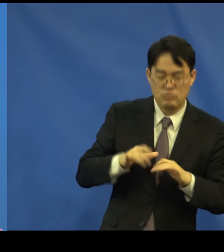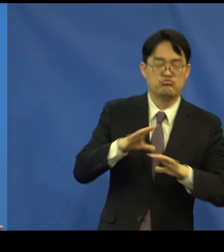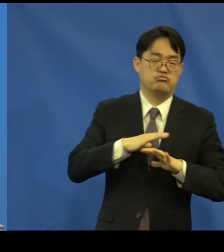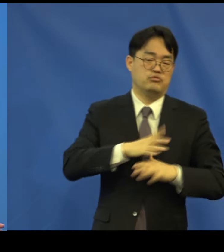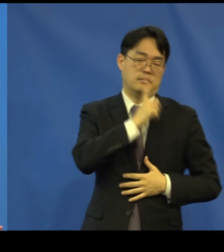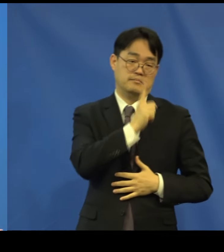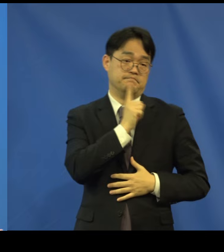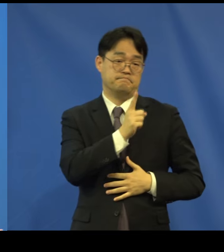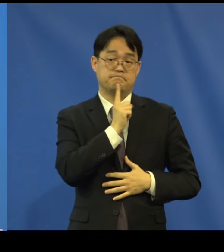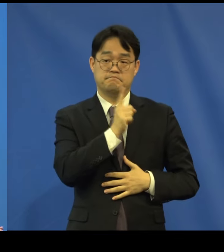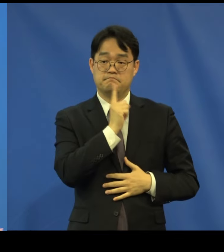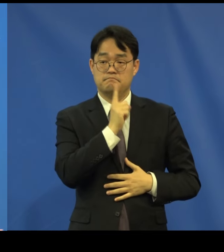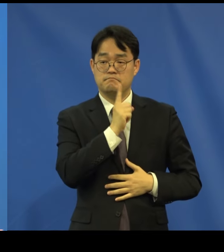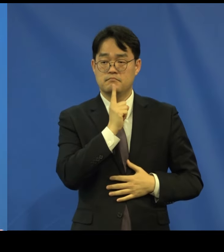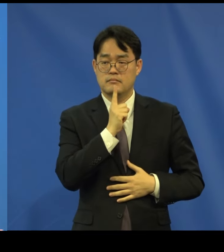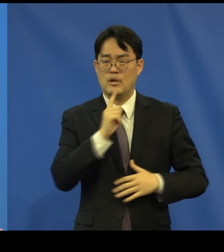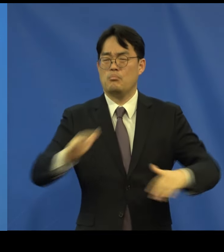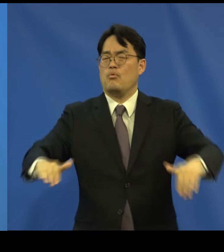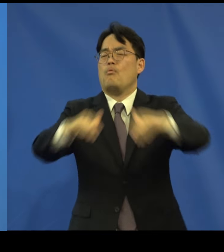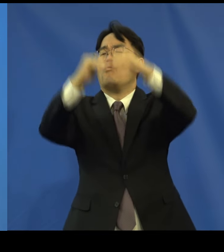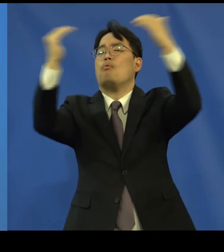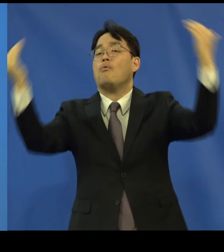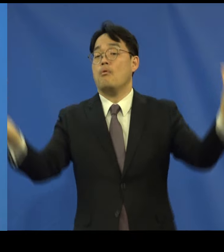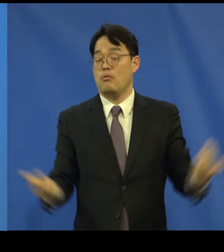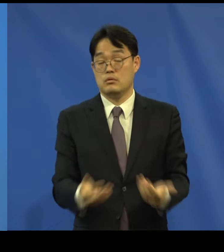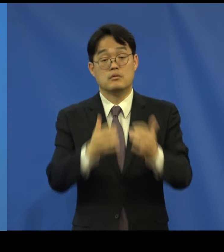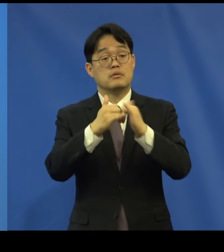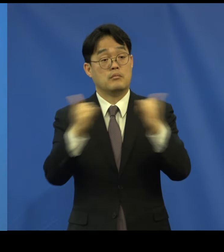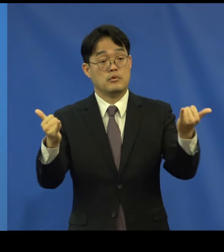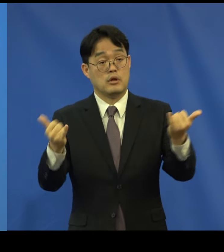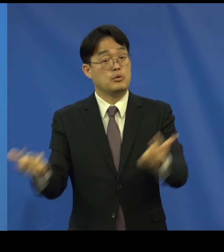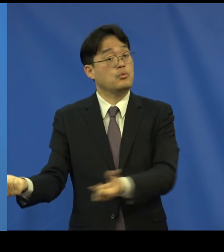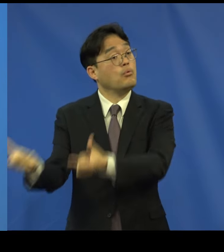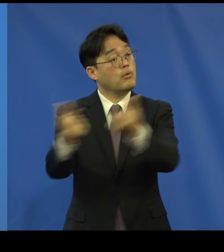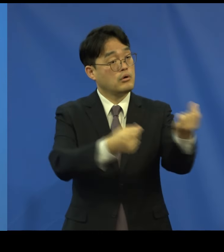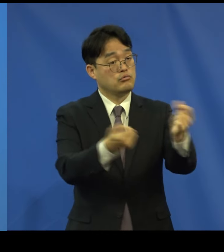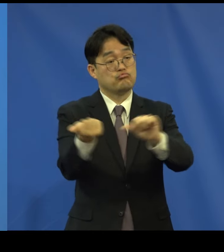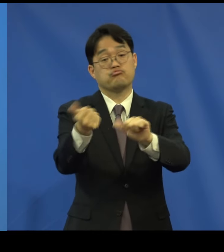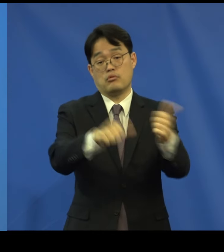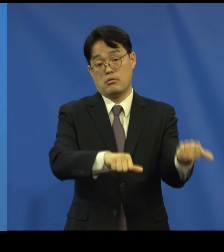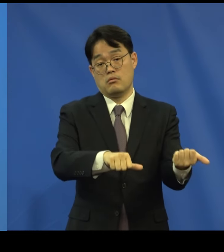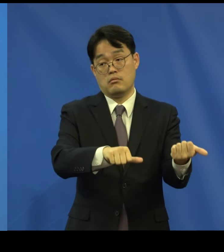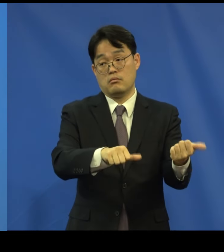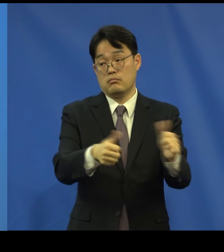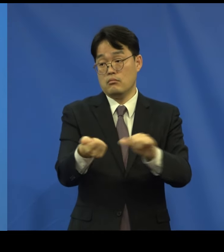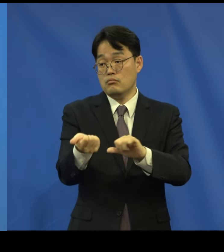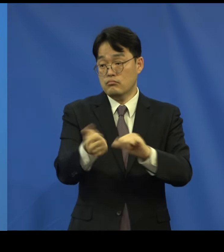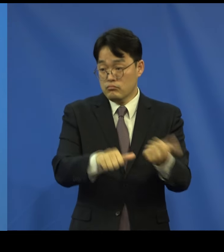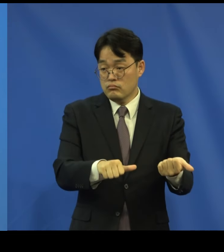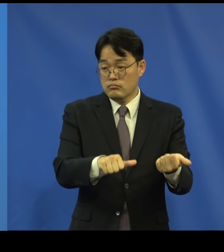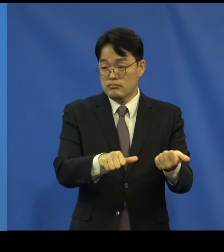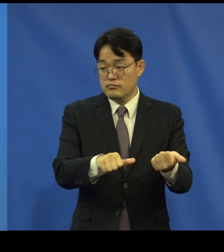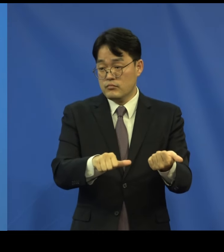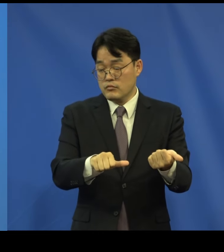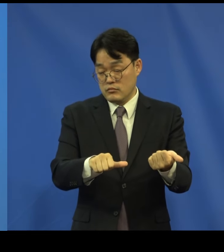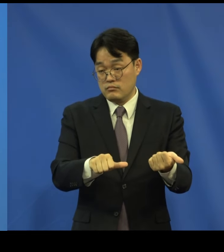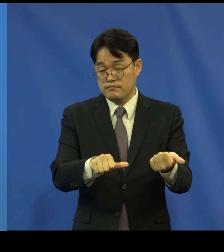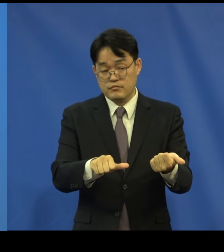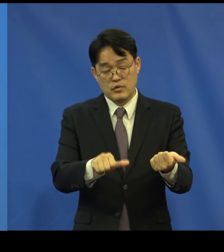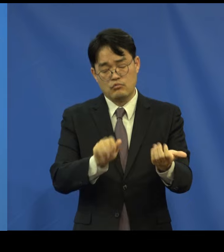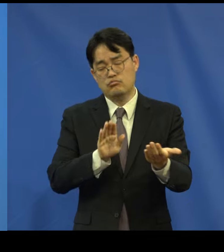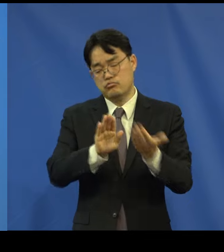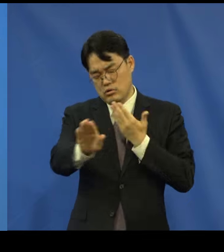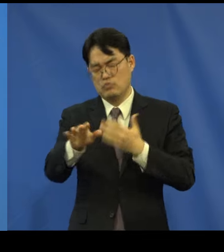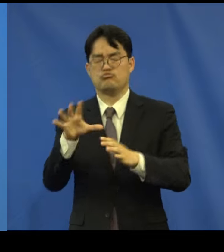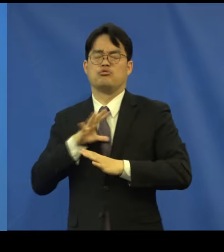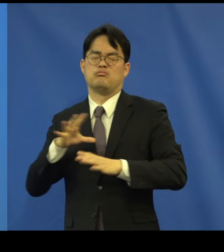여러분, 누구나 죽음 앞에 섭니다. 죽음보다 더 큰 두려움은 없어요. 우리에게 두려움을 주는 것들이 많잖아요. 경제적인 불안, 건강에